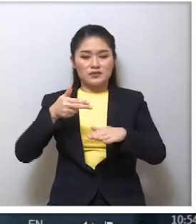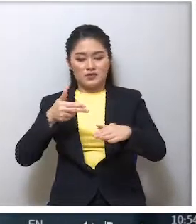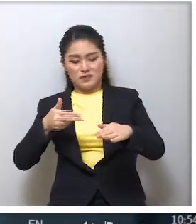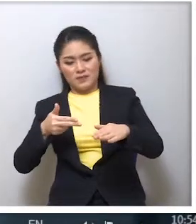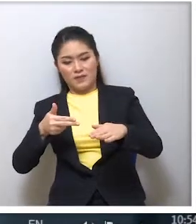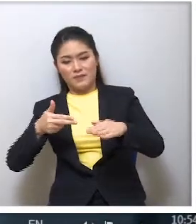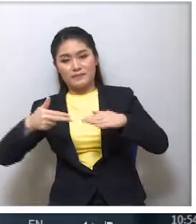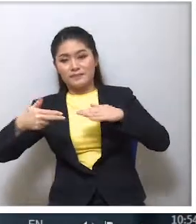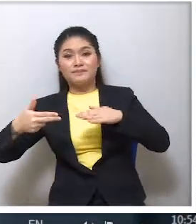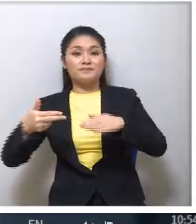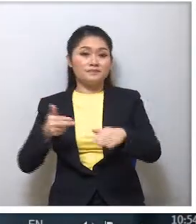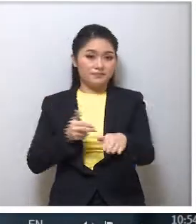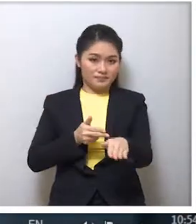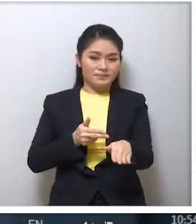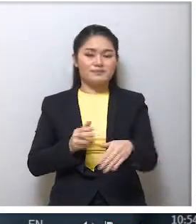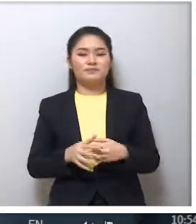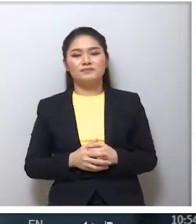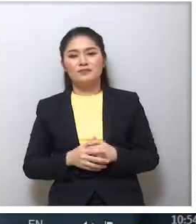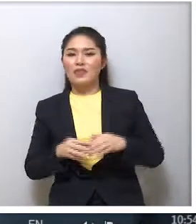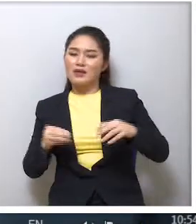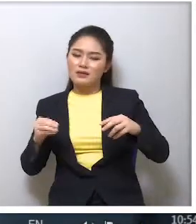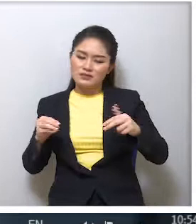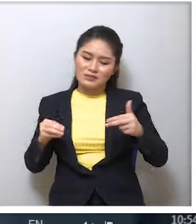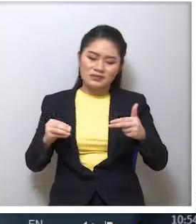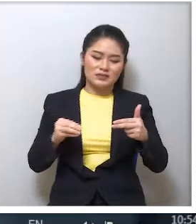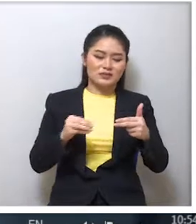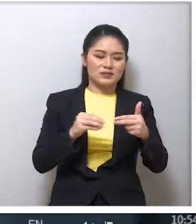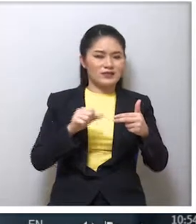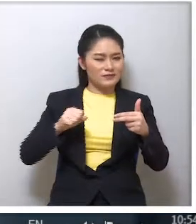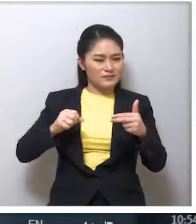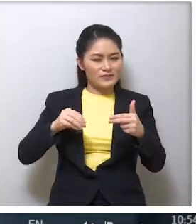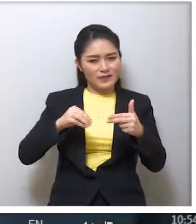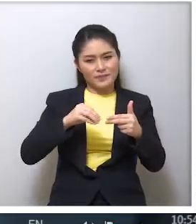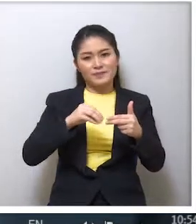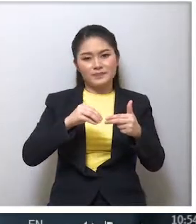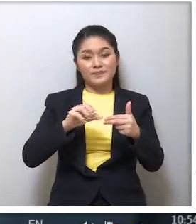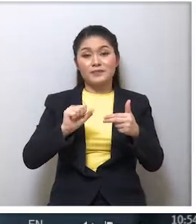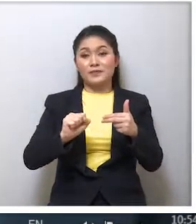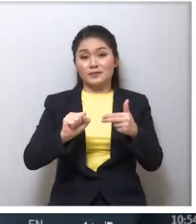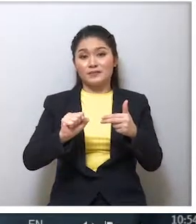ลฟวิวเนี่ยให้เข้าไปใกล้ตัวอักษรตัวแรกมากที่สุด